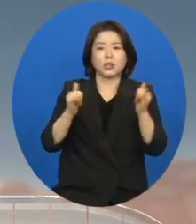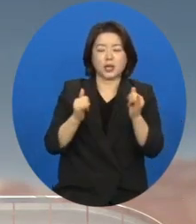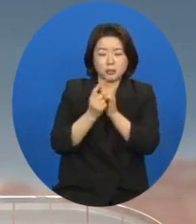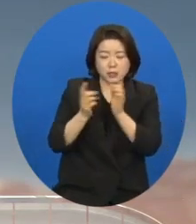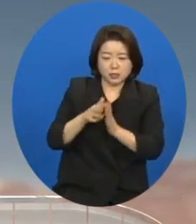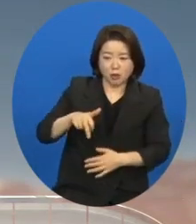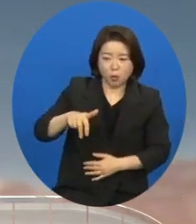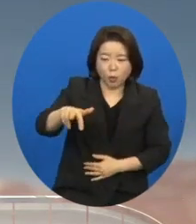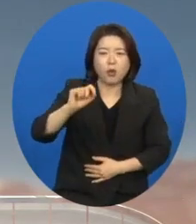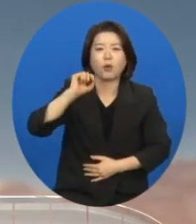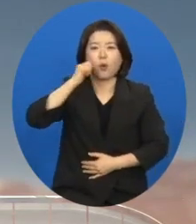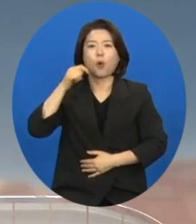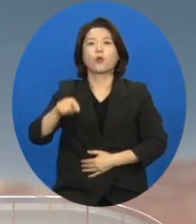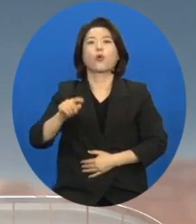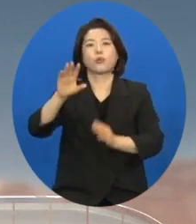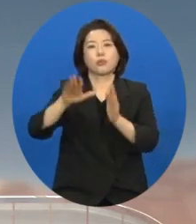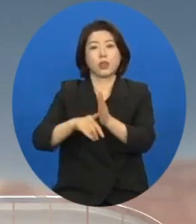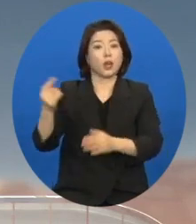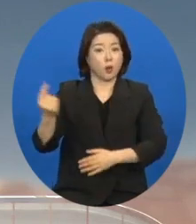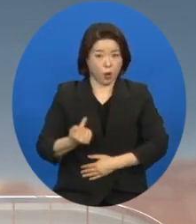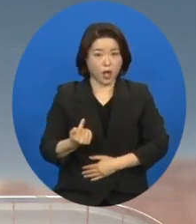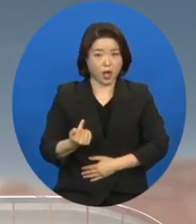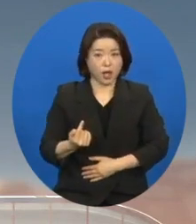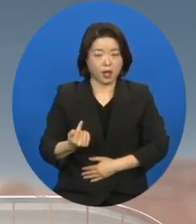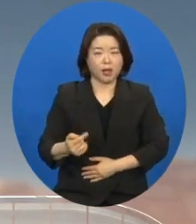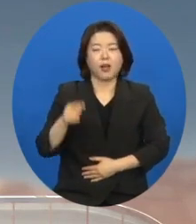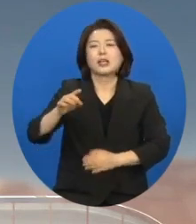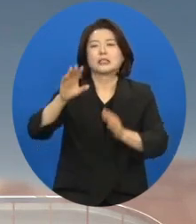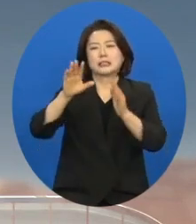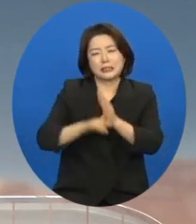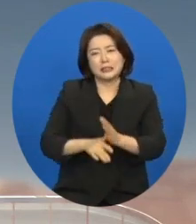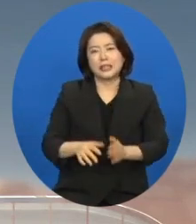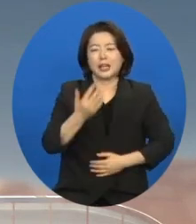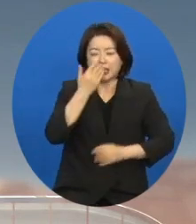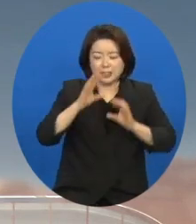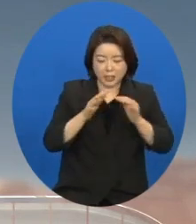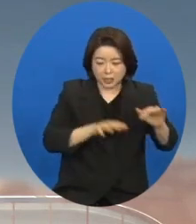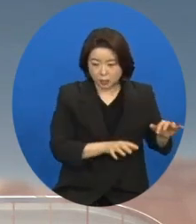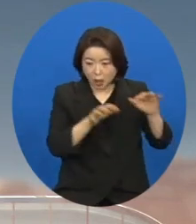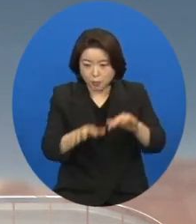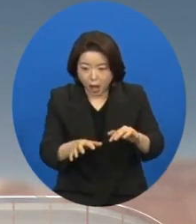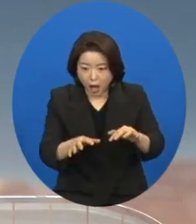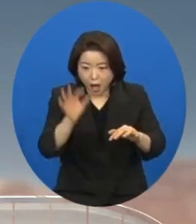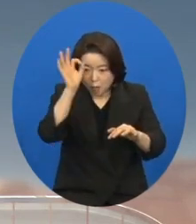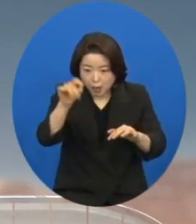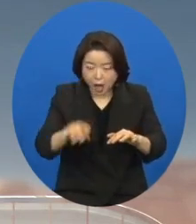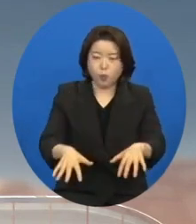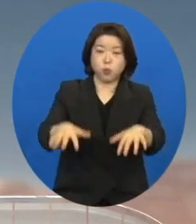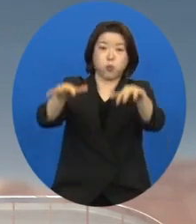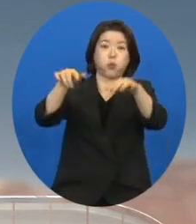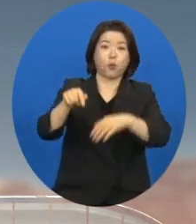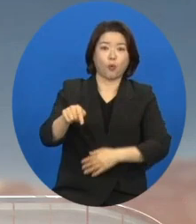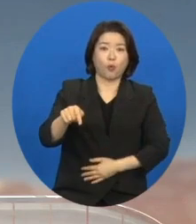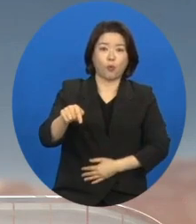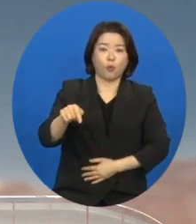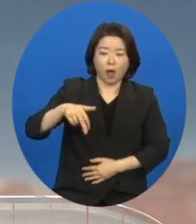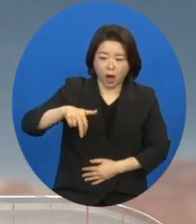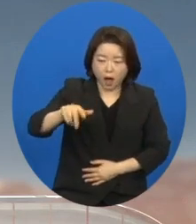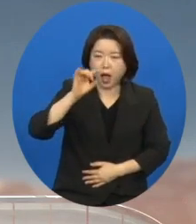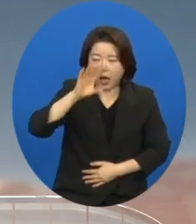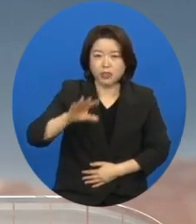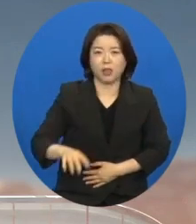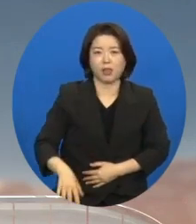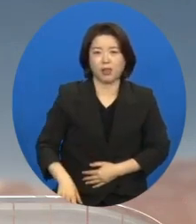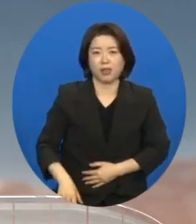되어버리는 것이죠. 근데 바로 그때에 이스라엘 백성들이 도착을 합니다. 여러분 건널 수가 없는 거예요. 그리고 성경 잘 읽어보시면